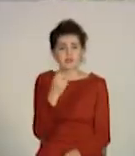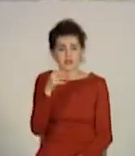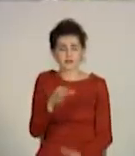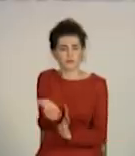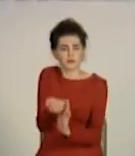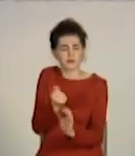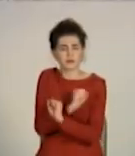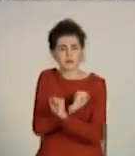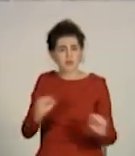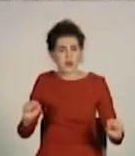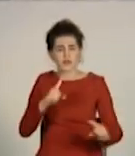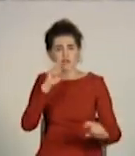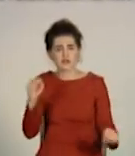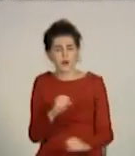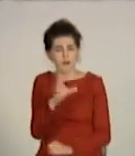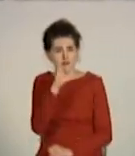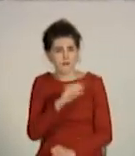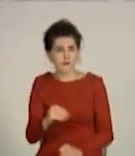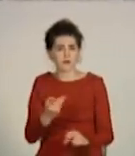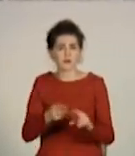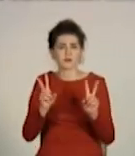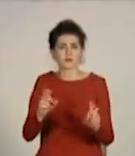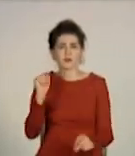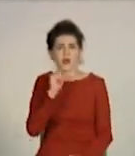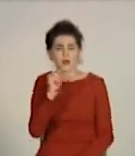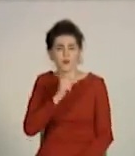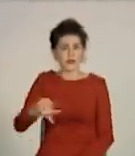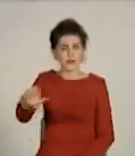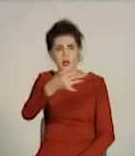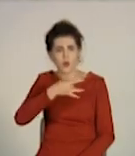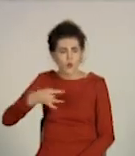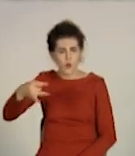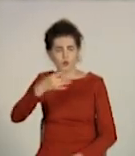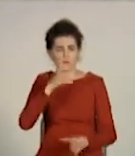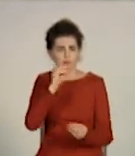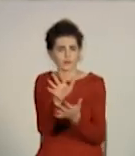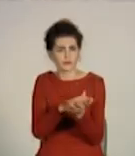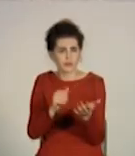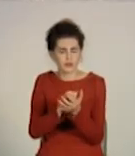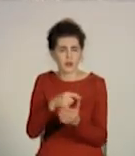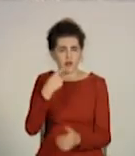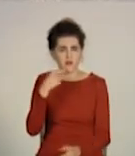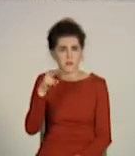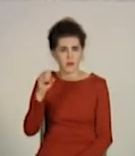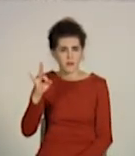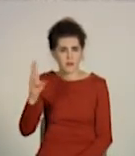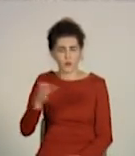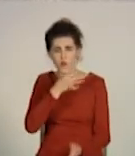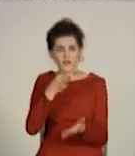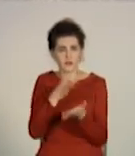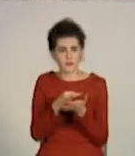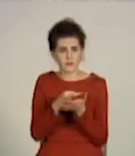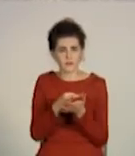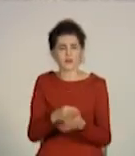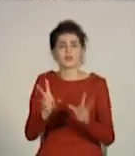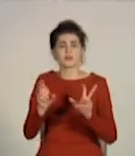бо це обов'язково відобразиться на всій екосистемі регіону, стверджують співробітники парку. Вони дуже тісно пов'язані